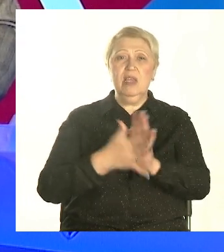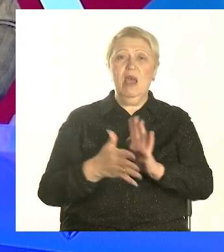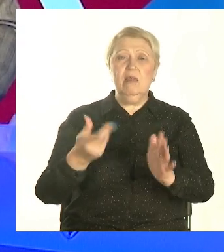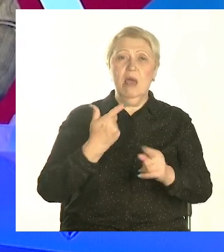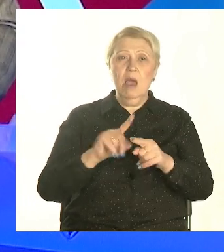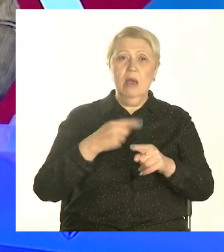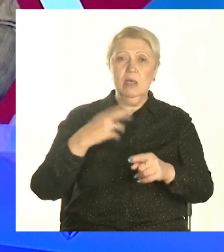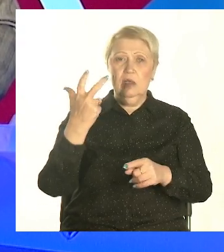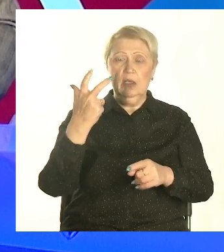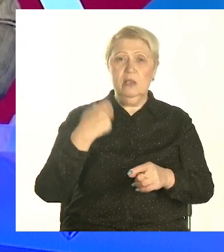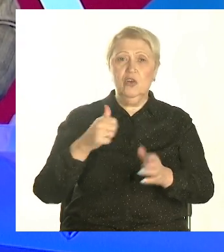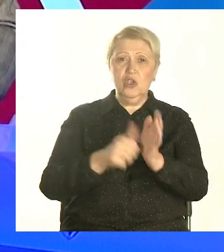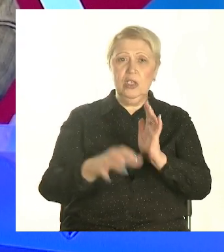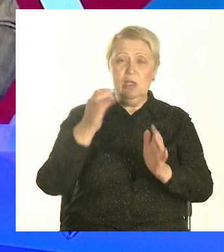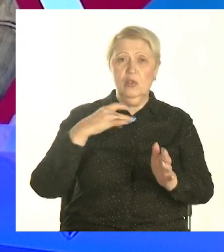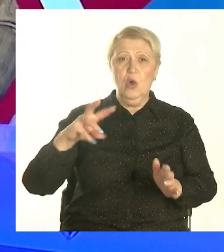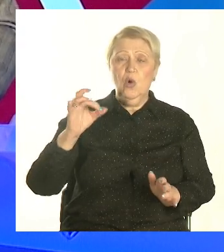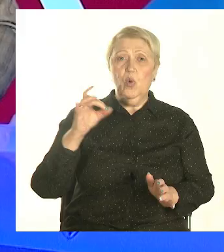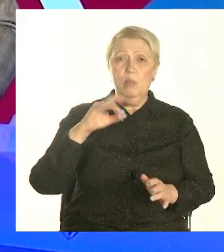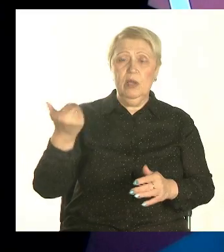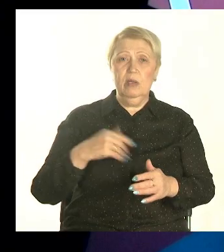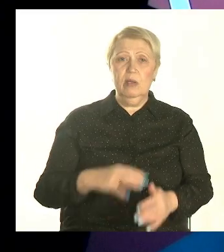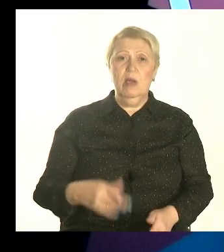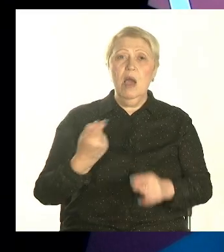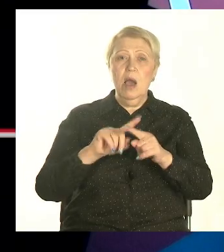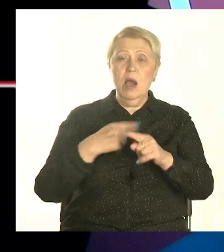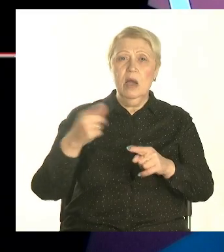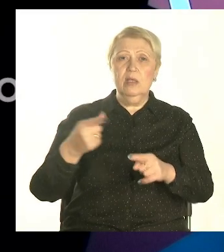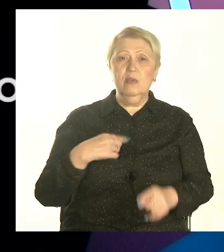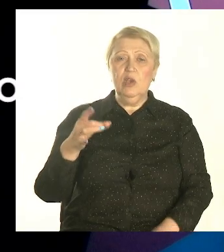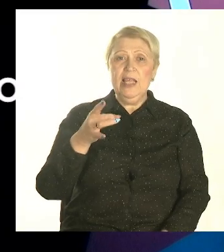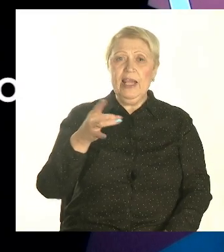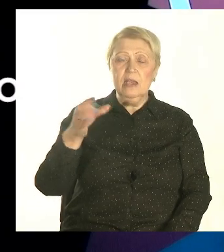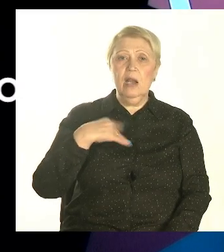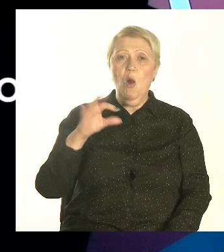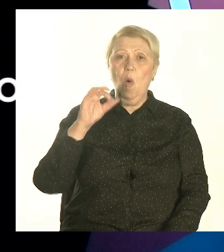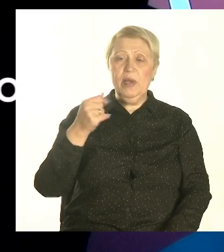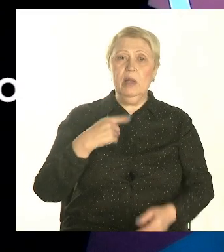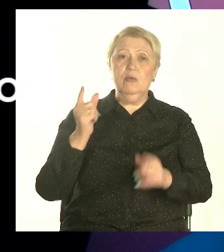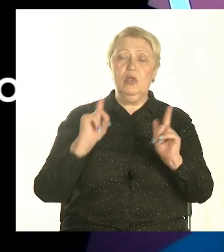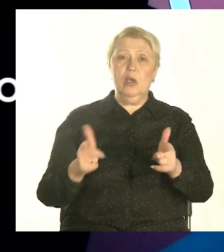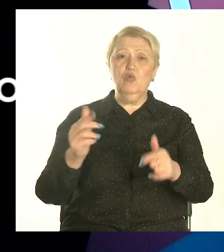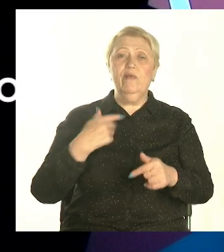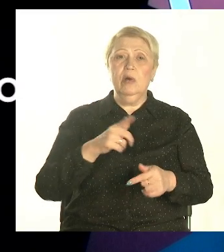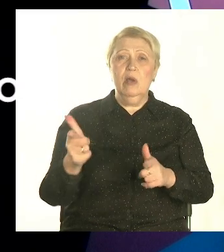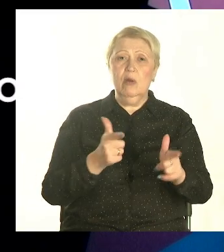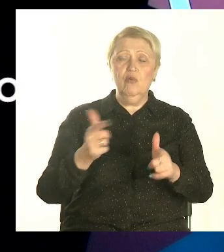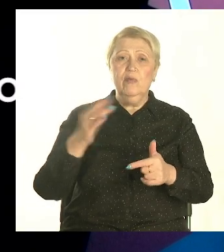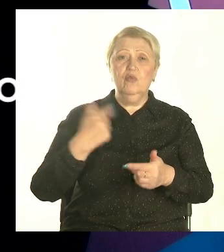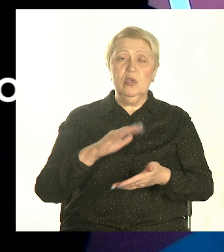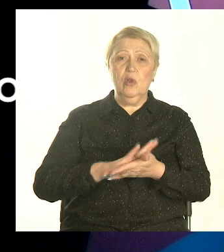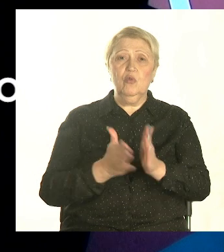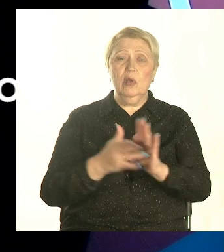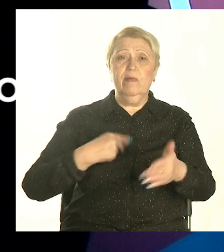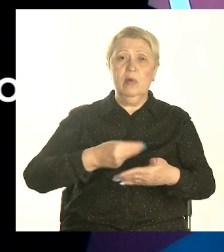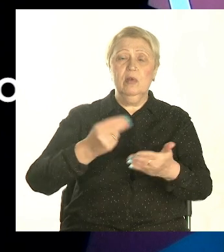рублей на транспортирование отходов, в рамках вот этой суммы оригинальный оператор готов заключать договоры с малым бизнесом, малым и средним бизнесом,